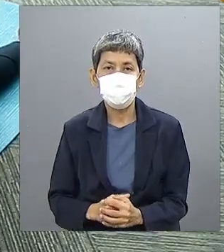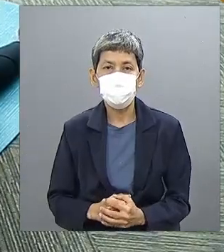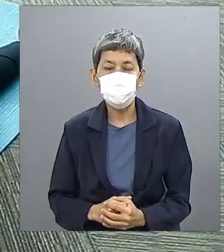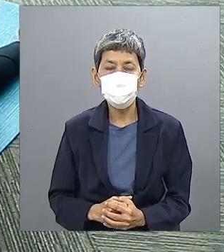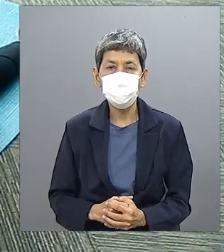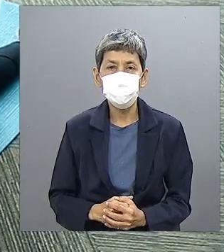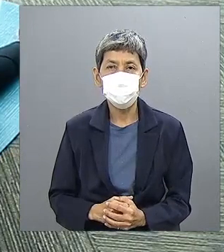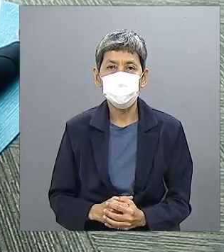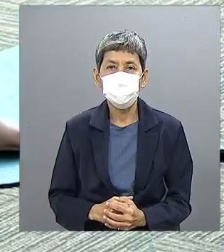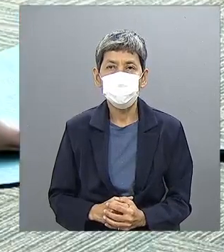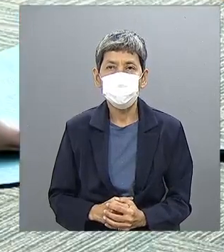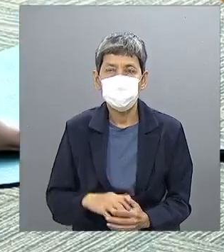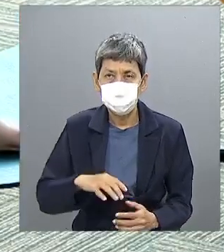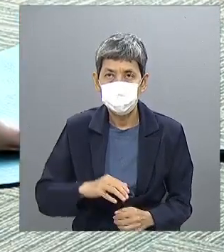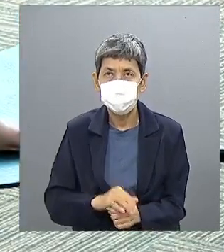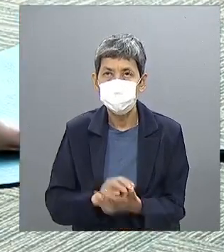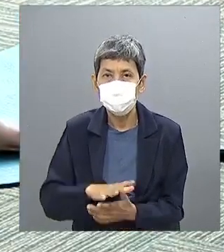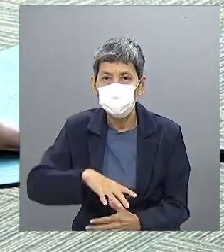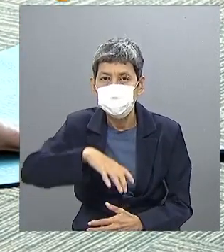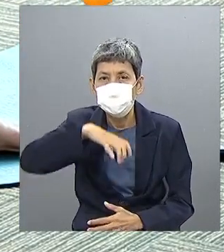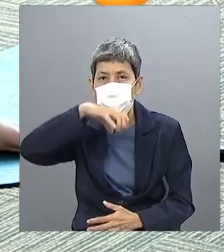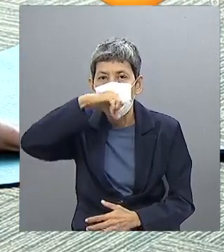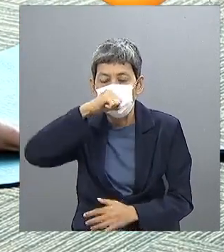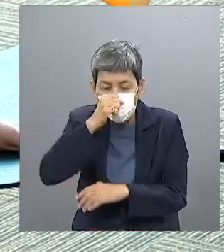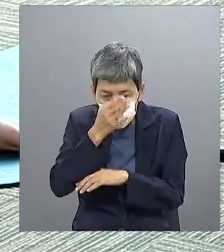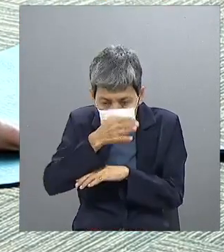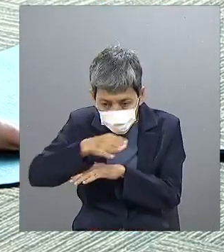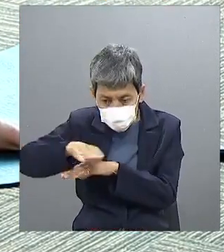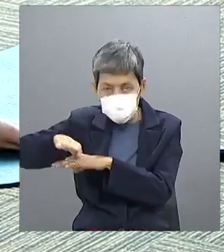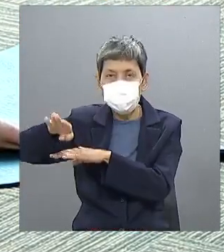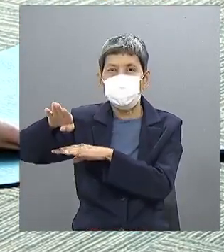หายใจเข้าค่ะอันหลังลงหน้าขึ้น